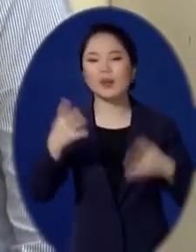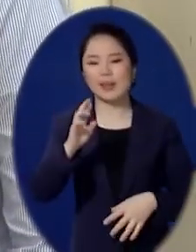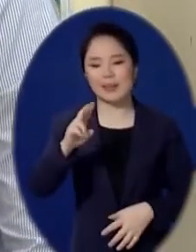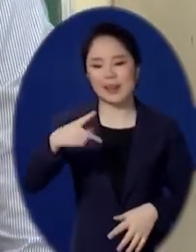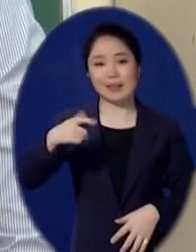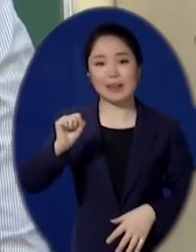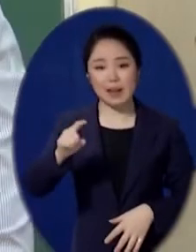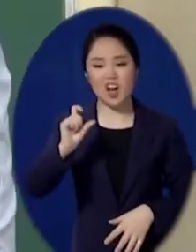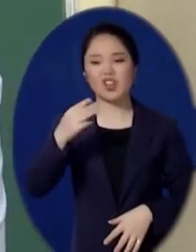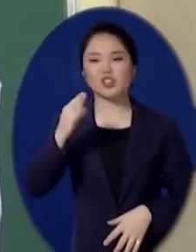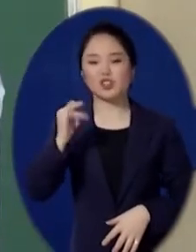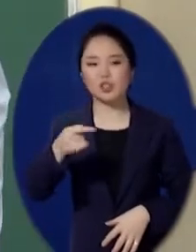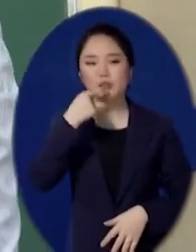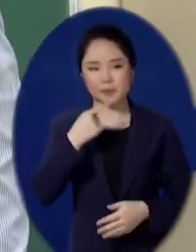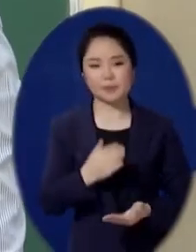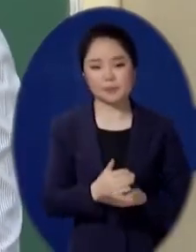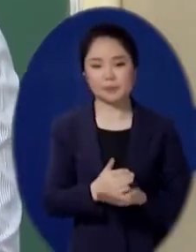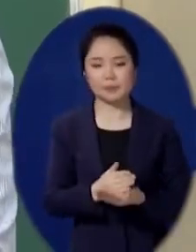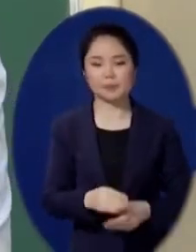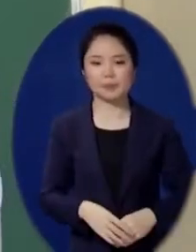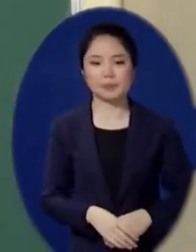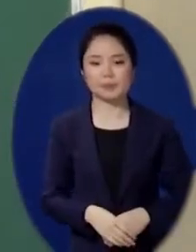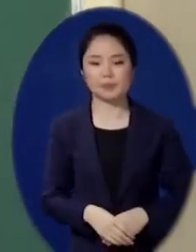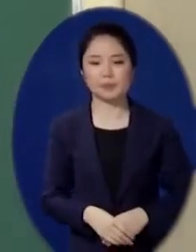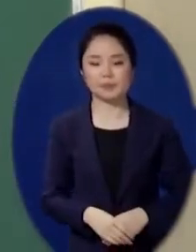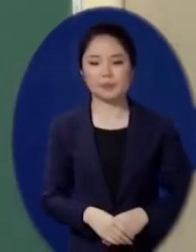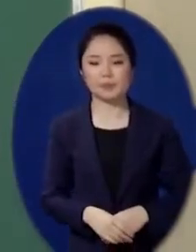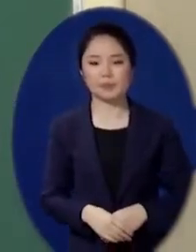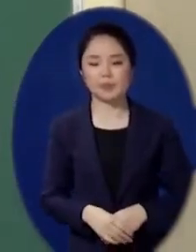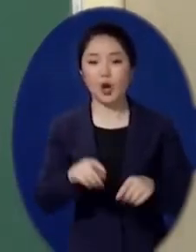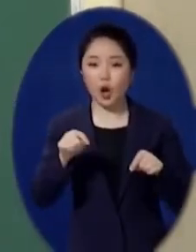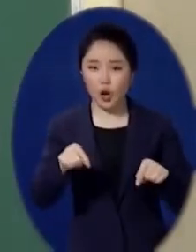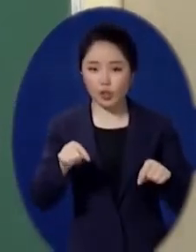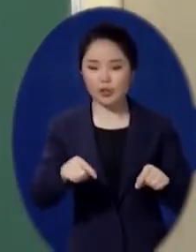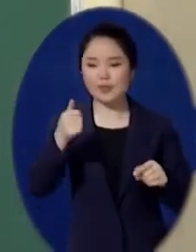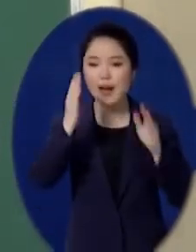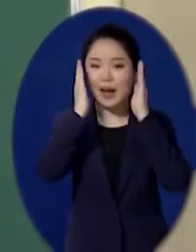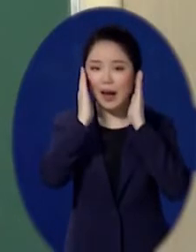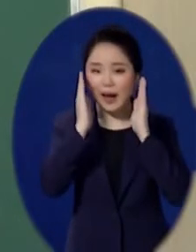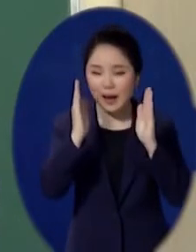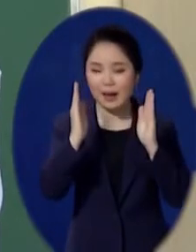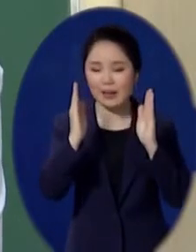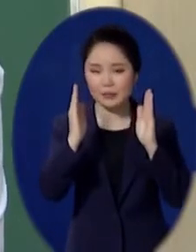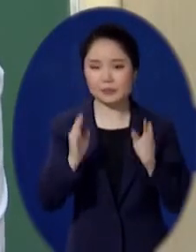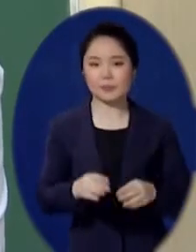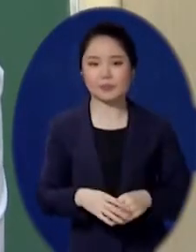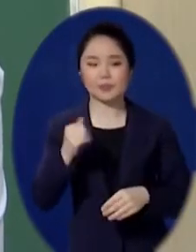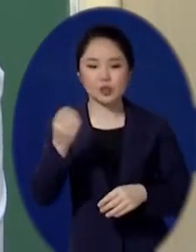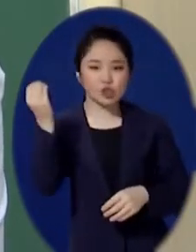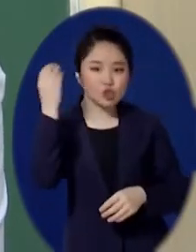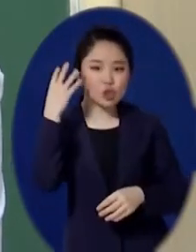өвнүүдийг ялгах хэшигтэй үг гэдэг байна. За, одоо хүүхдүүдээ анхаарч